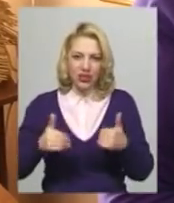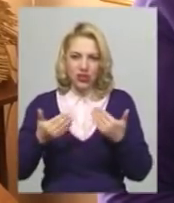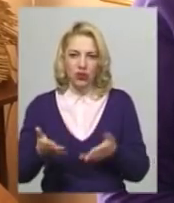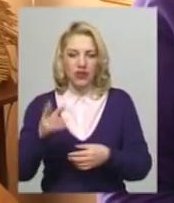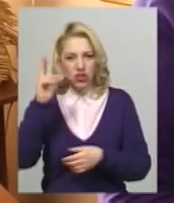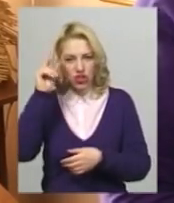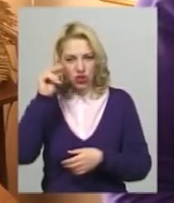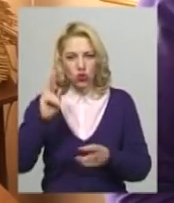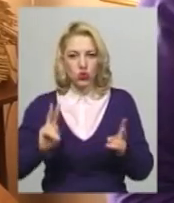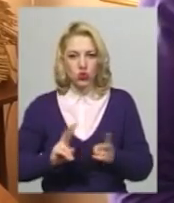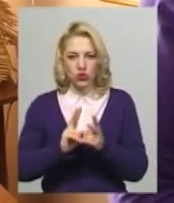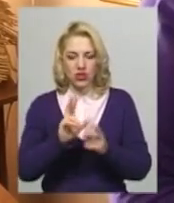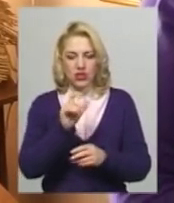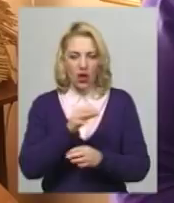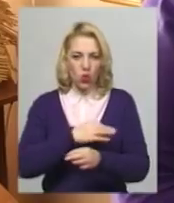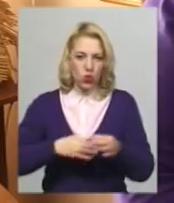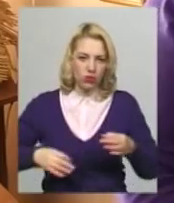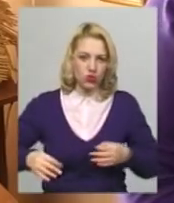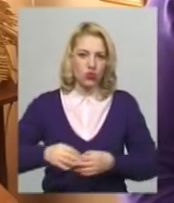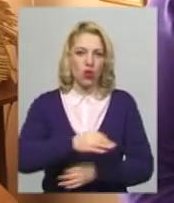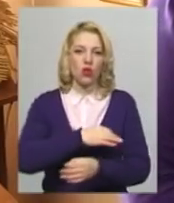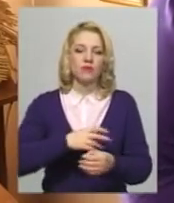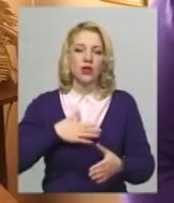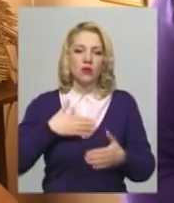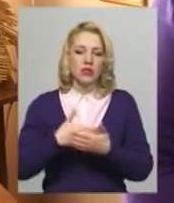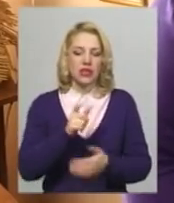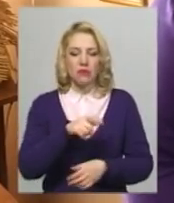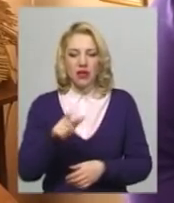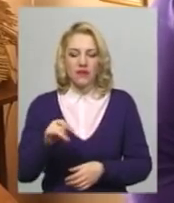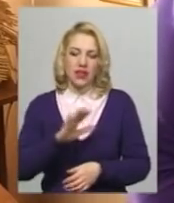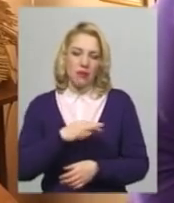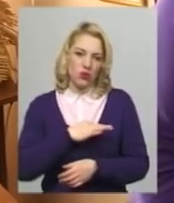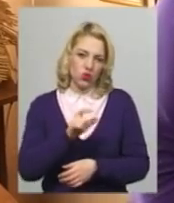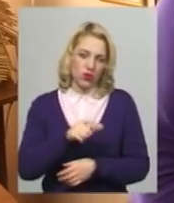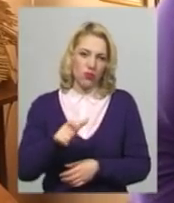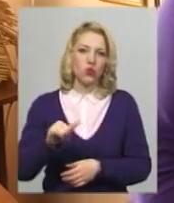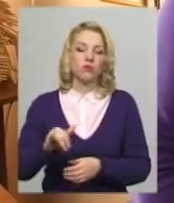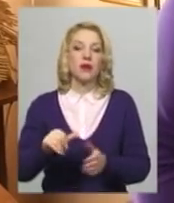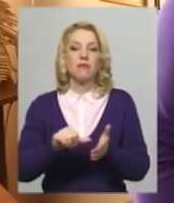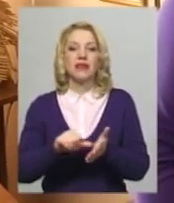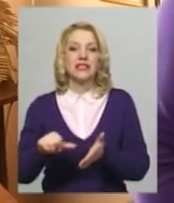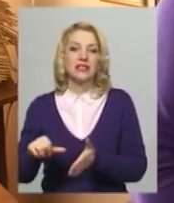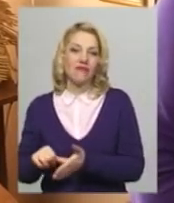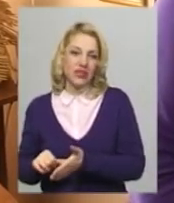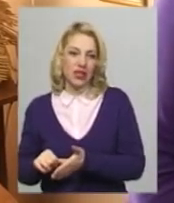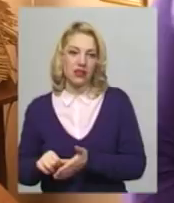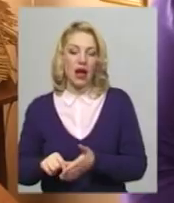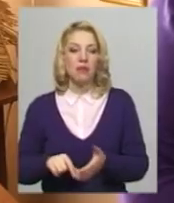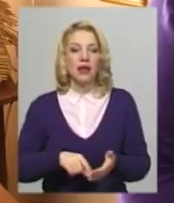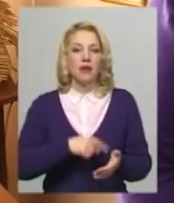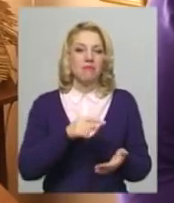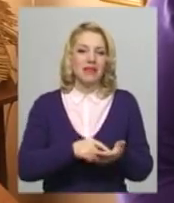число зустрічі за круглим столом разом з громадськими активістами, небайдужими людьми і представниками